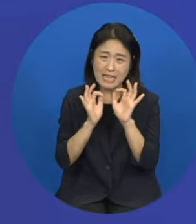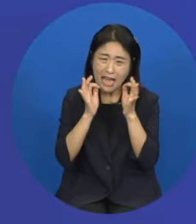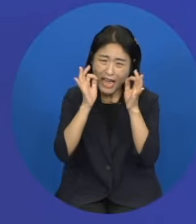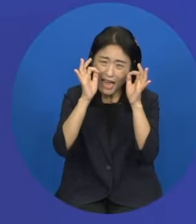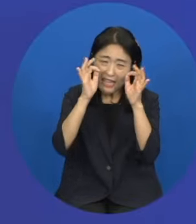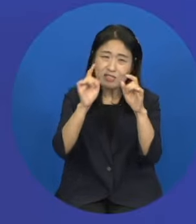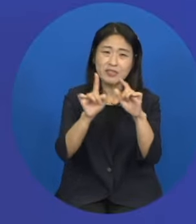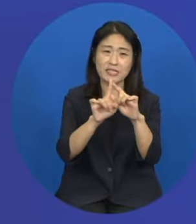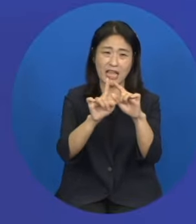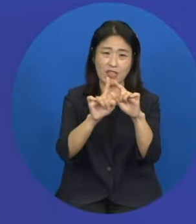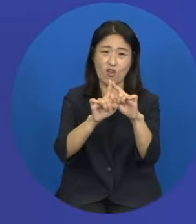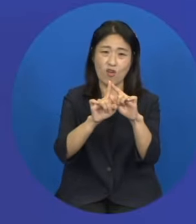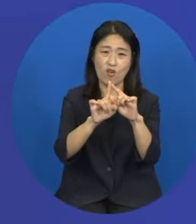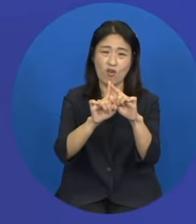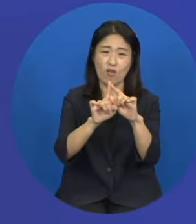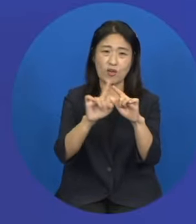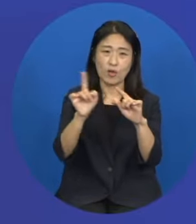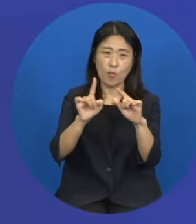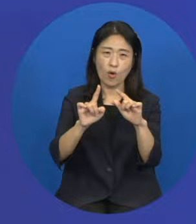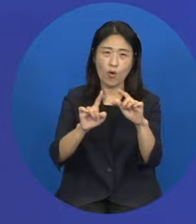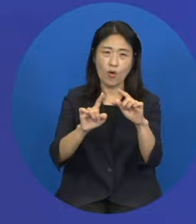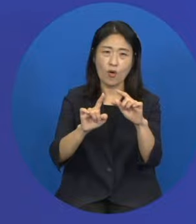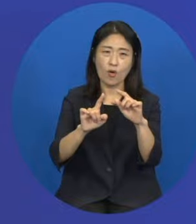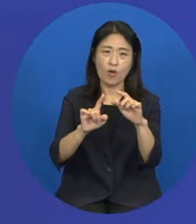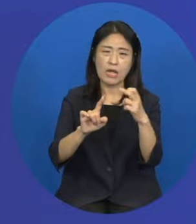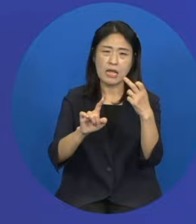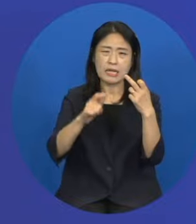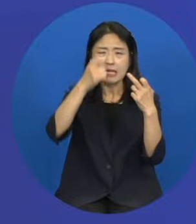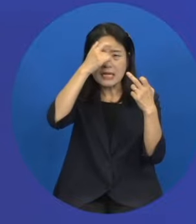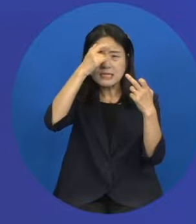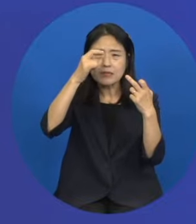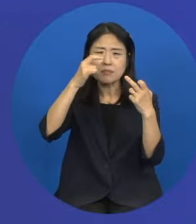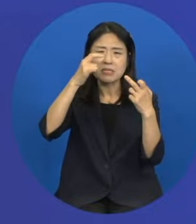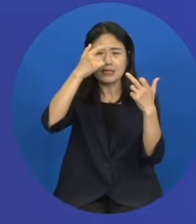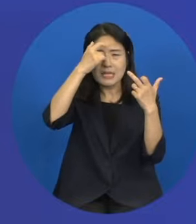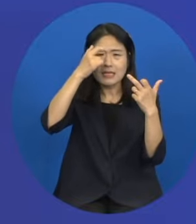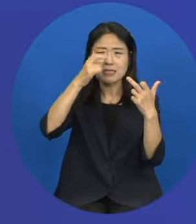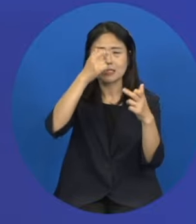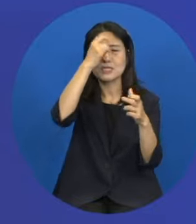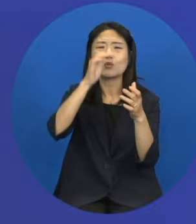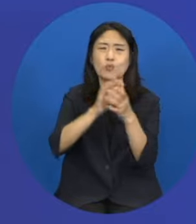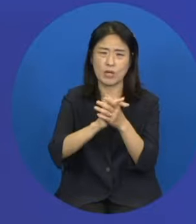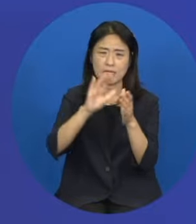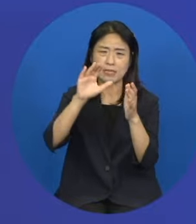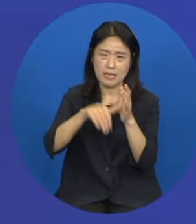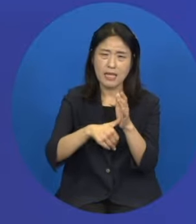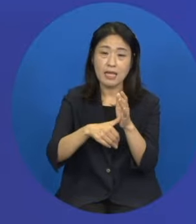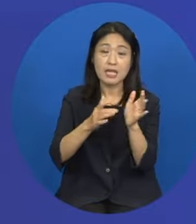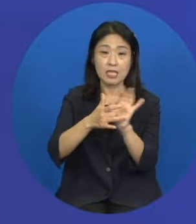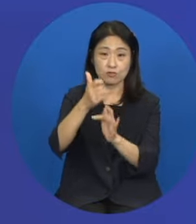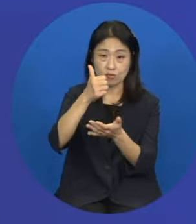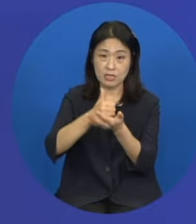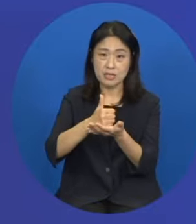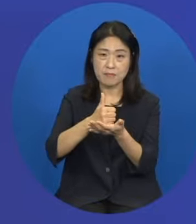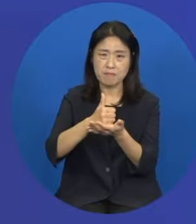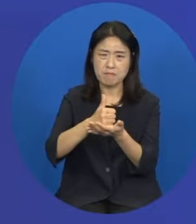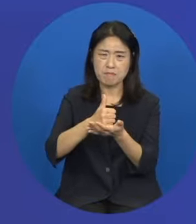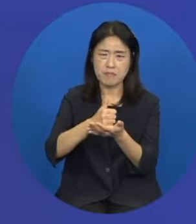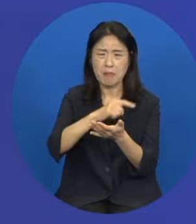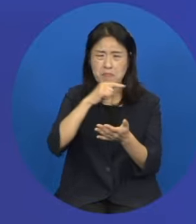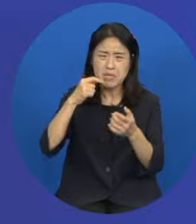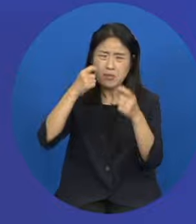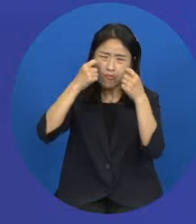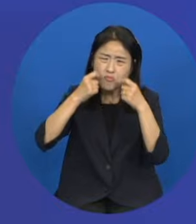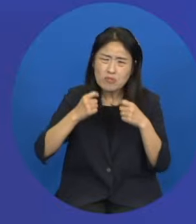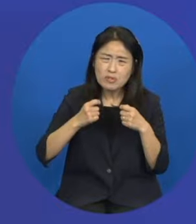기도해서 간절히 기도하더라, 동일한 단어예요. 그렇게 기도했다는 거예요. 성도들이 베드로를 위하여, 교회를